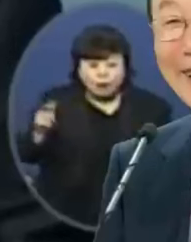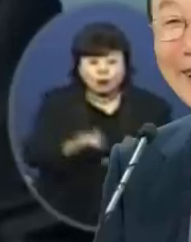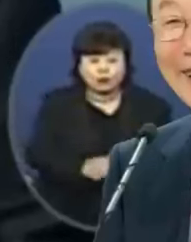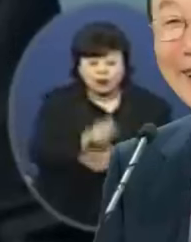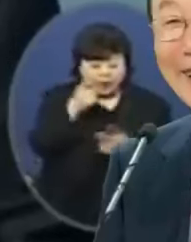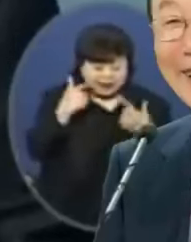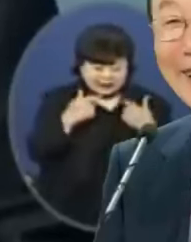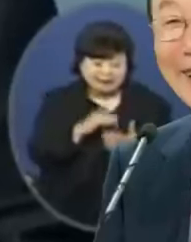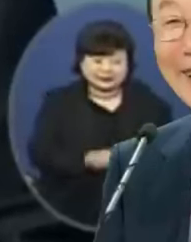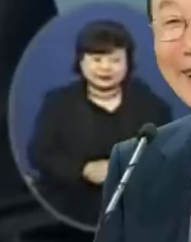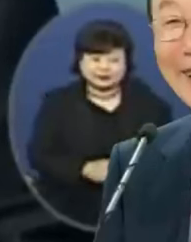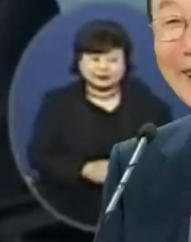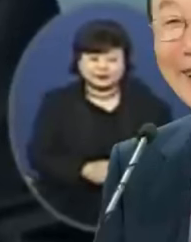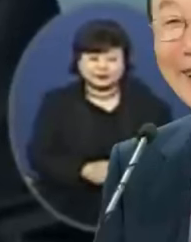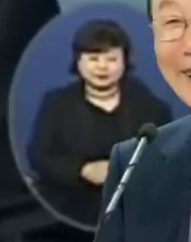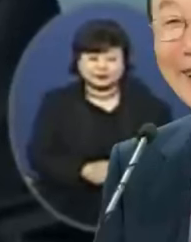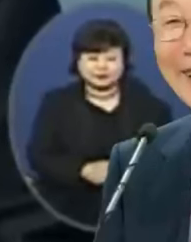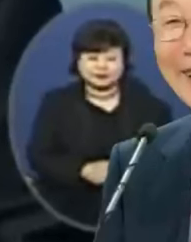항상